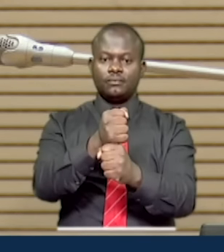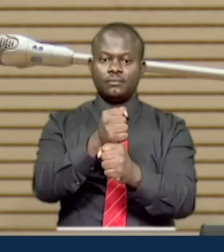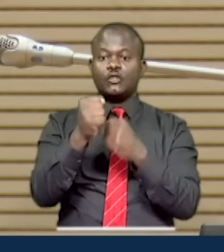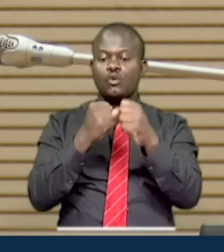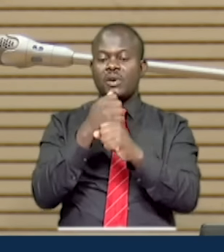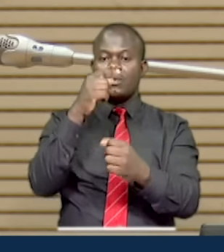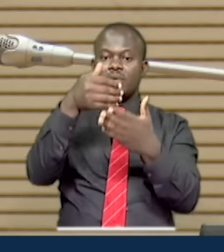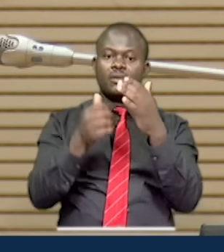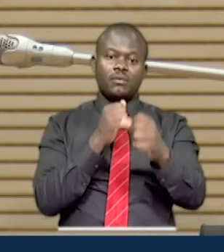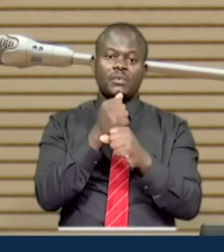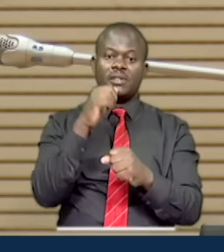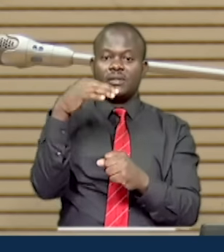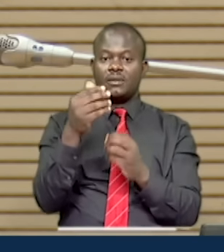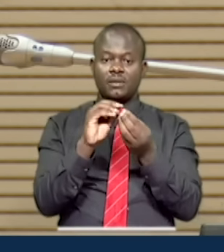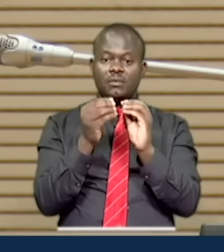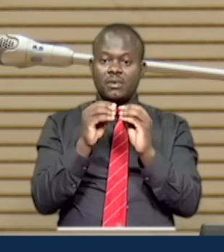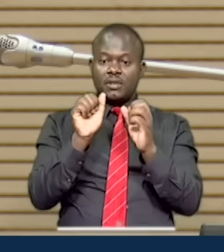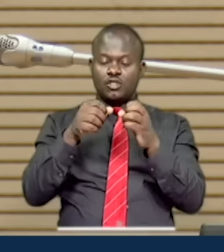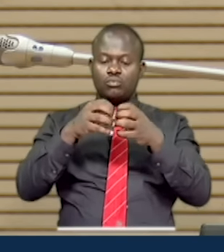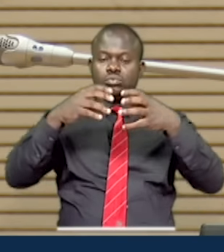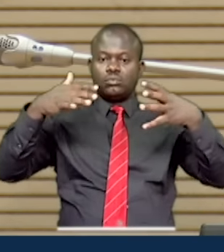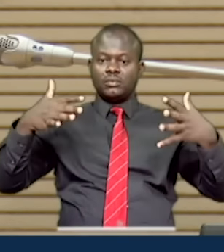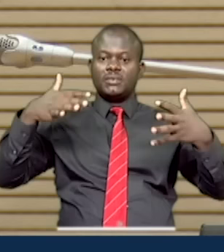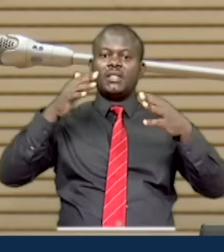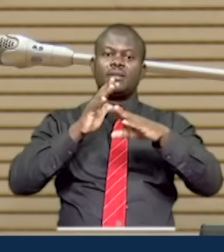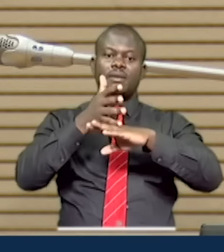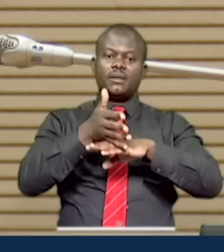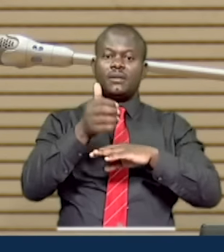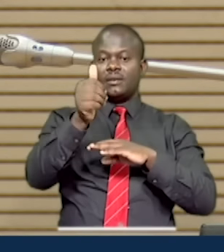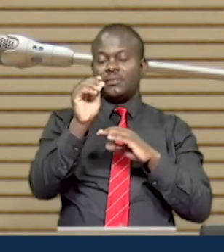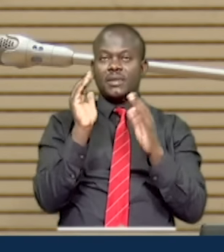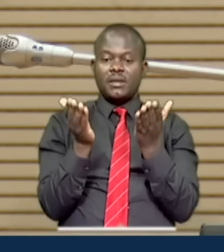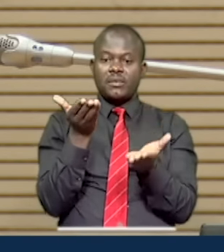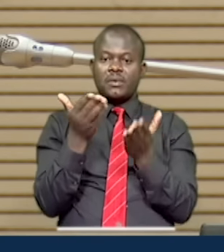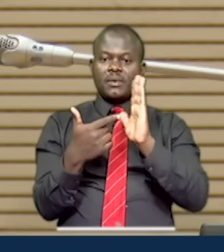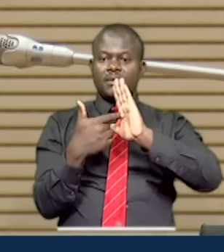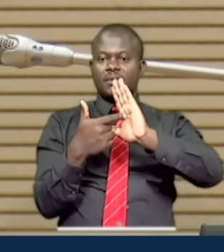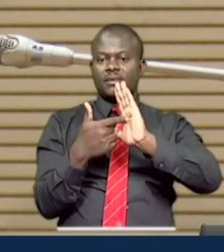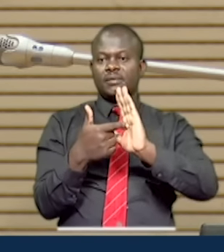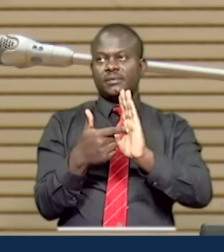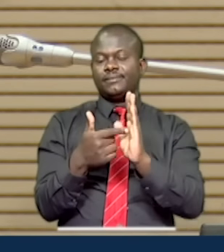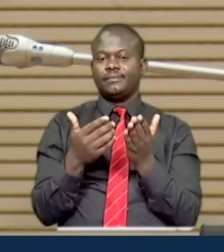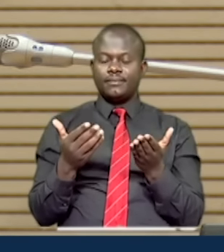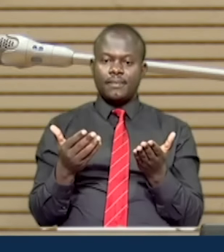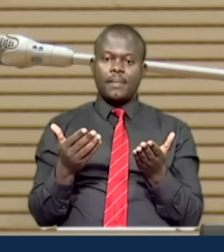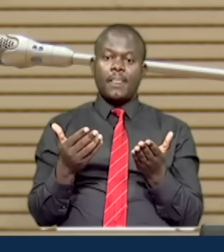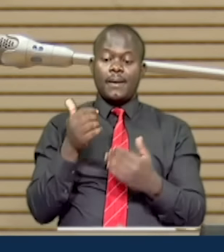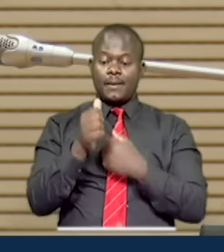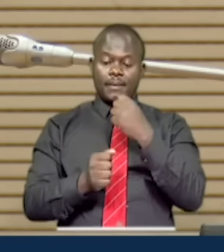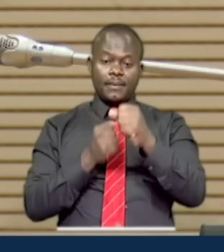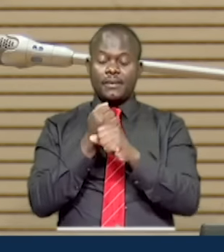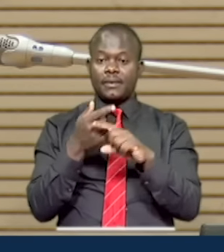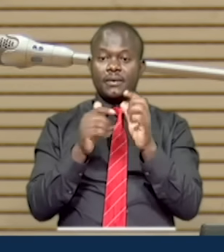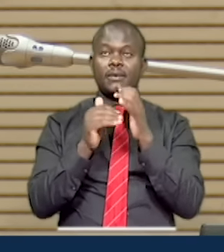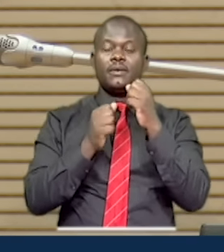ku mwaka umwe kugeza kuri 5 imibare yakwiyongera ikaba yarenga ibi bipimo ngaragaje haruguru. Imyaka 5